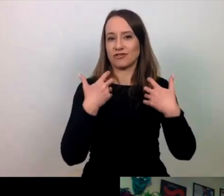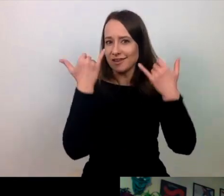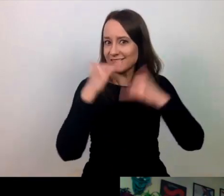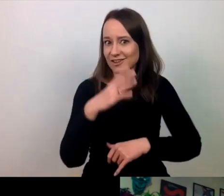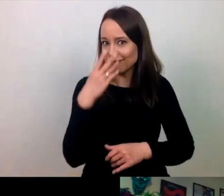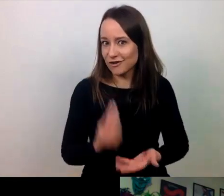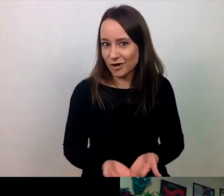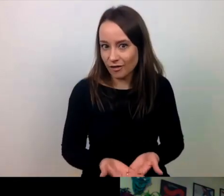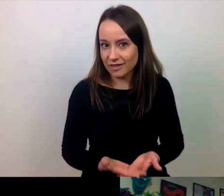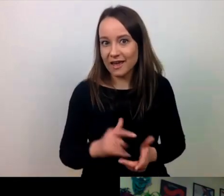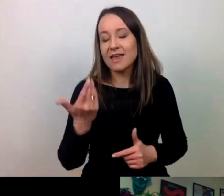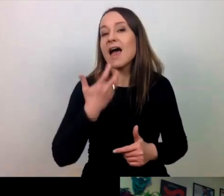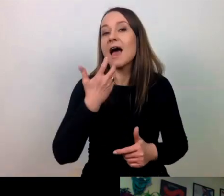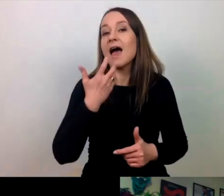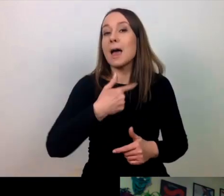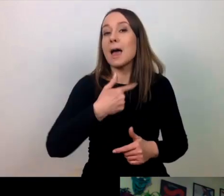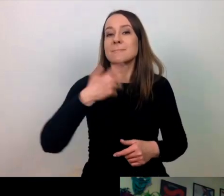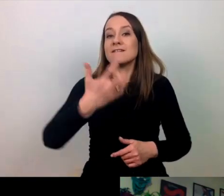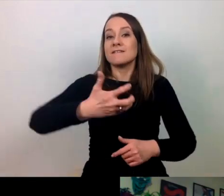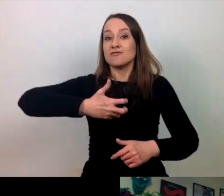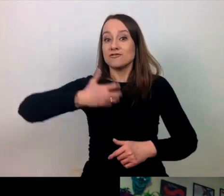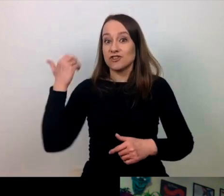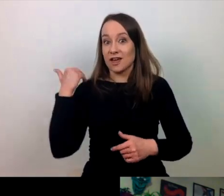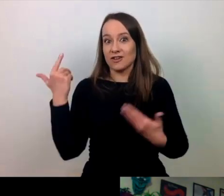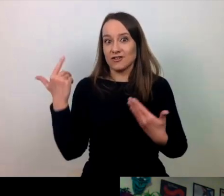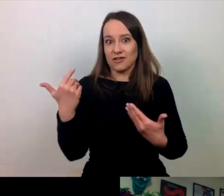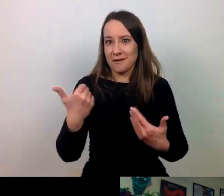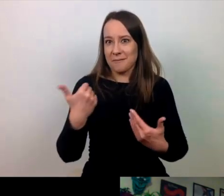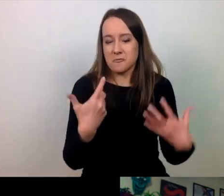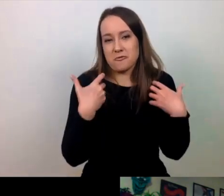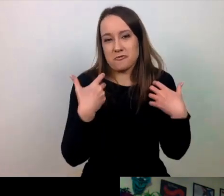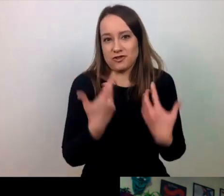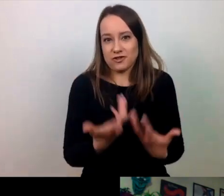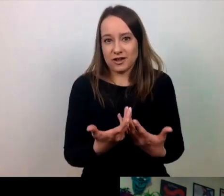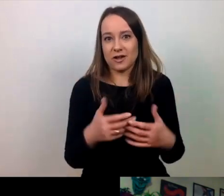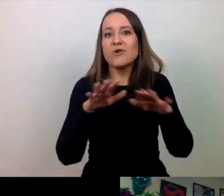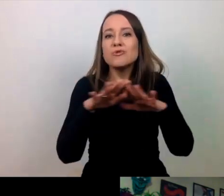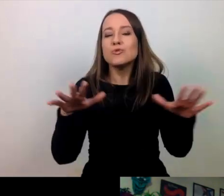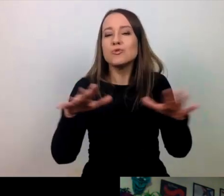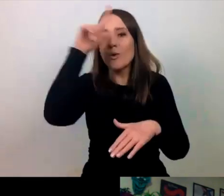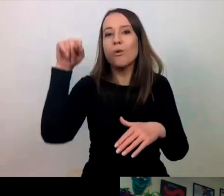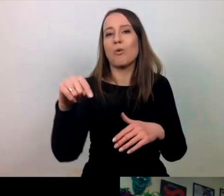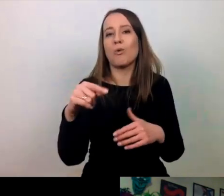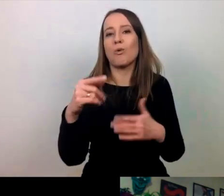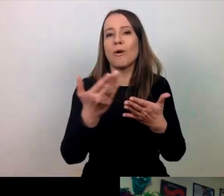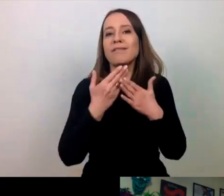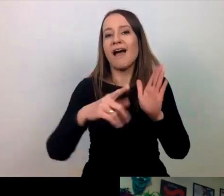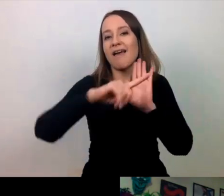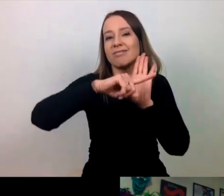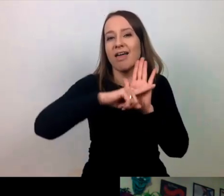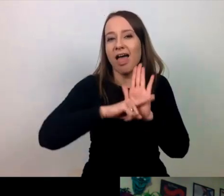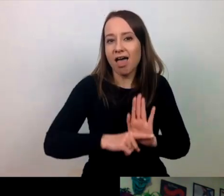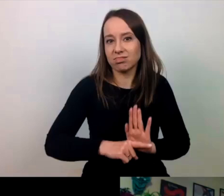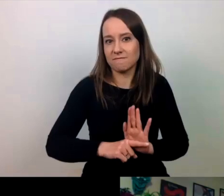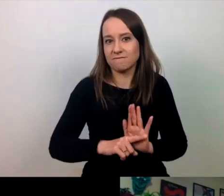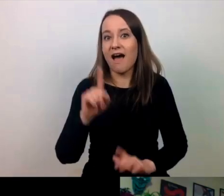tego, jak funkcjonowaliśmy wcześniej i część osób z tego wyciąga dużo negatywnych dla siebie rzeczy, ale są też